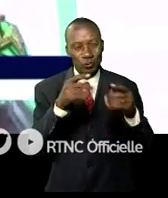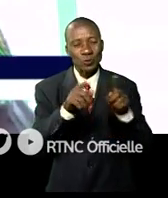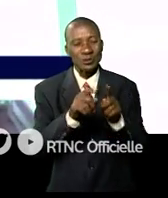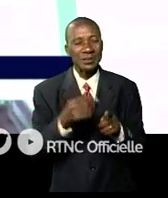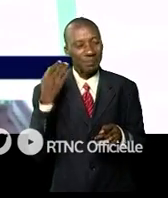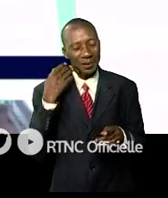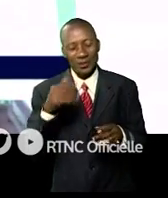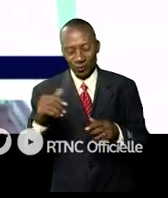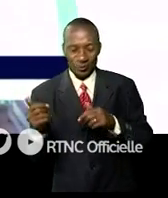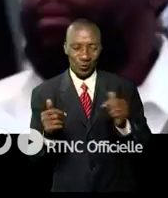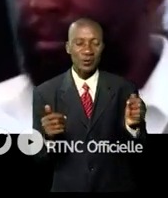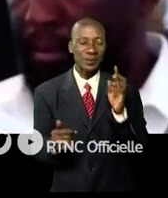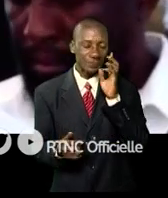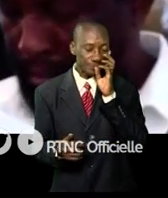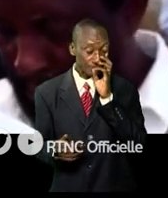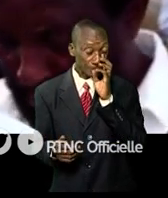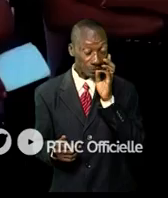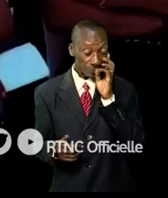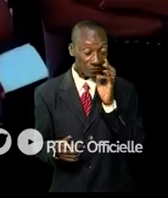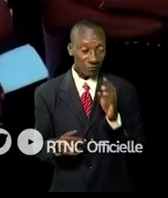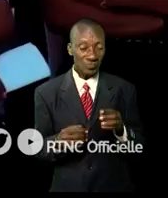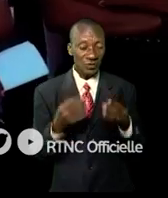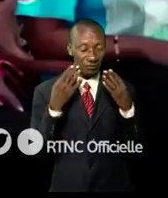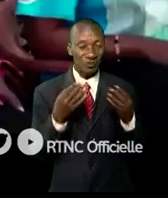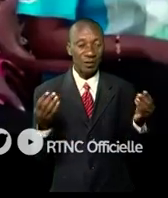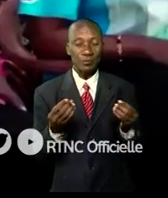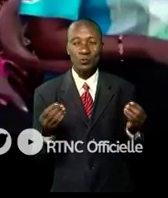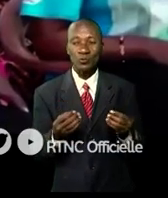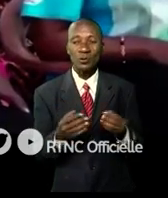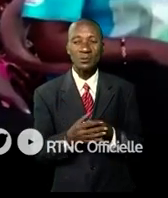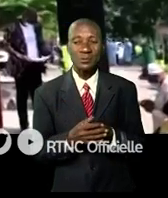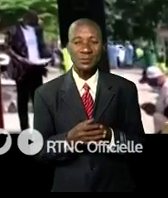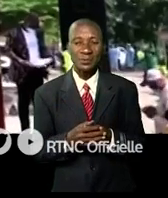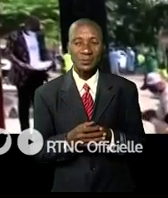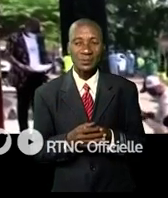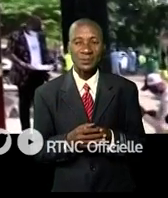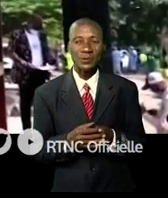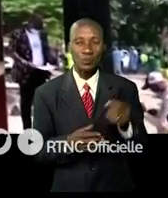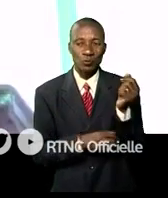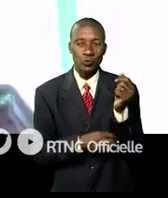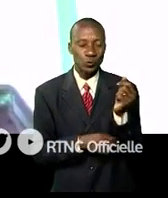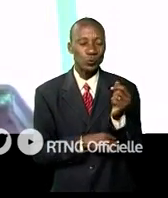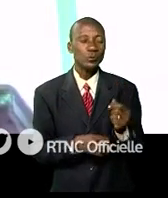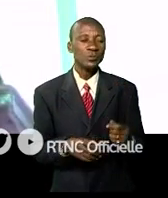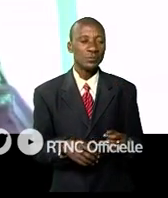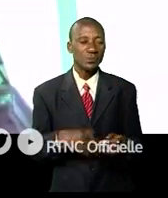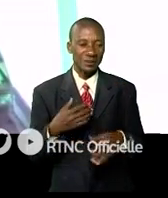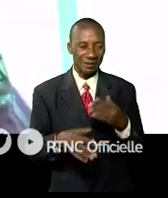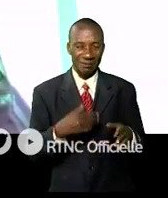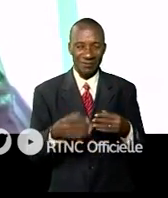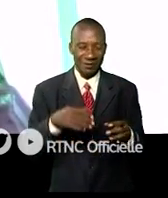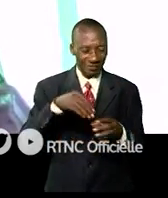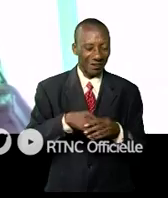C'est sur ce point que j'interpelle le professionnalisme du personnel de